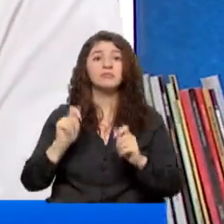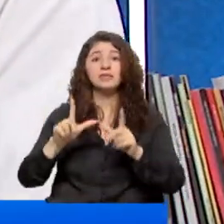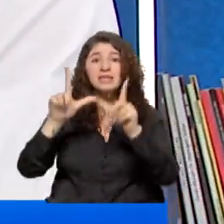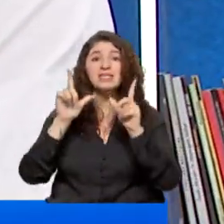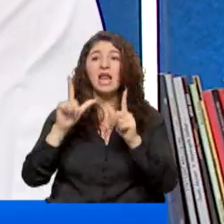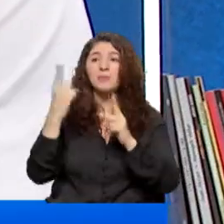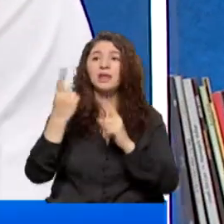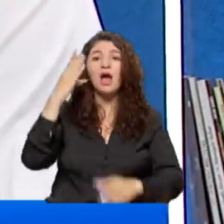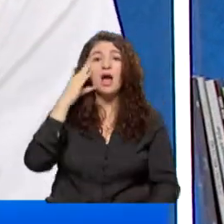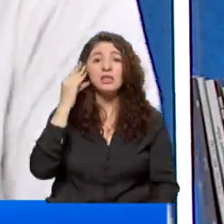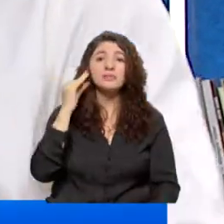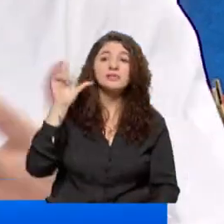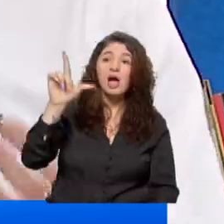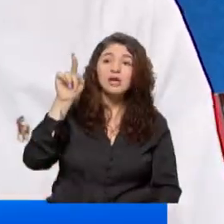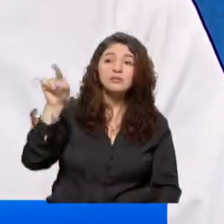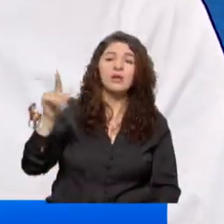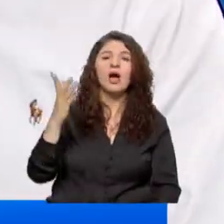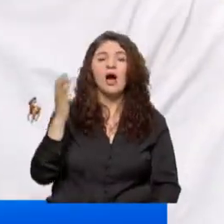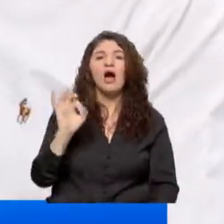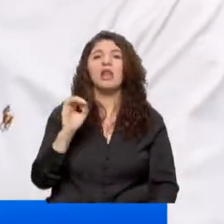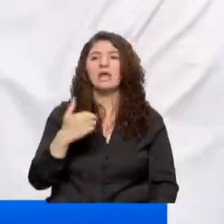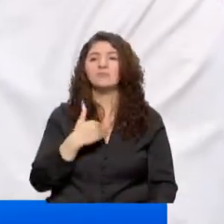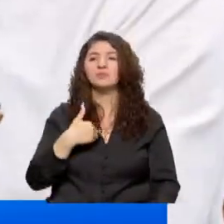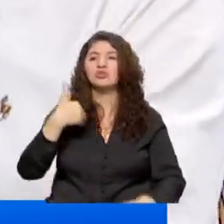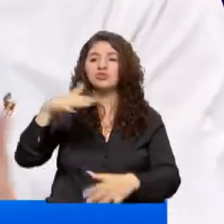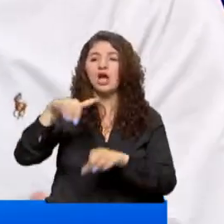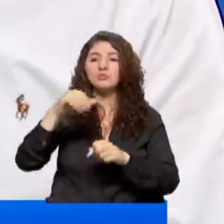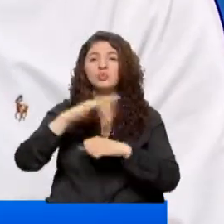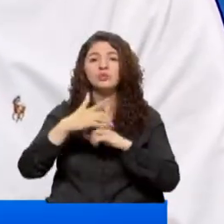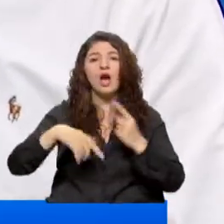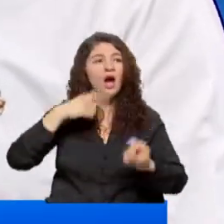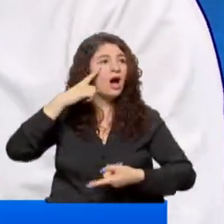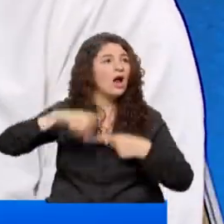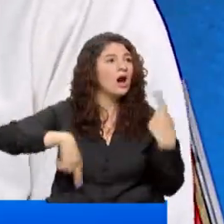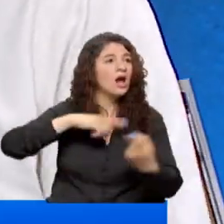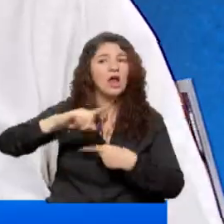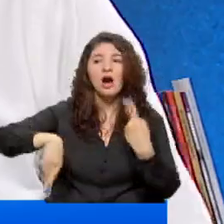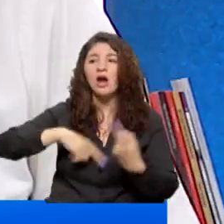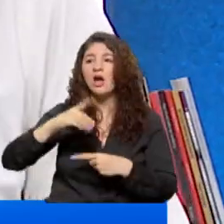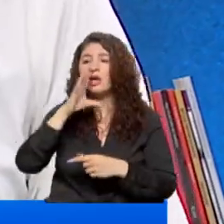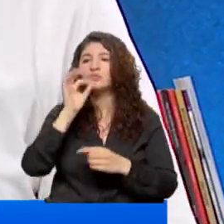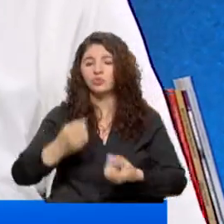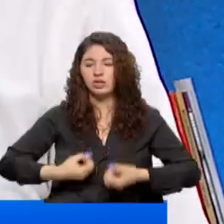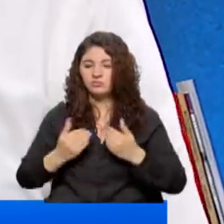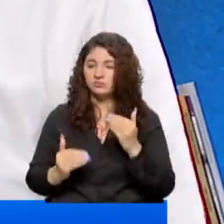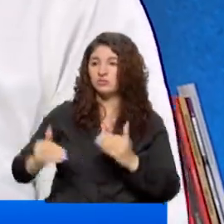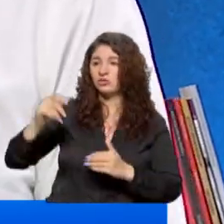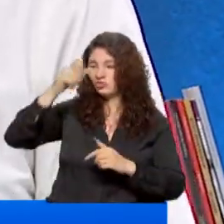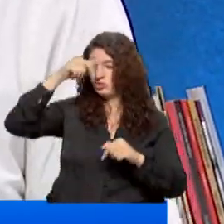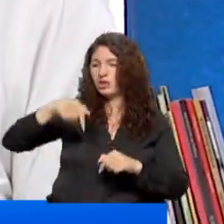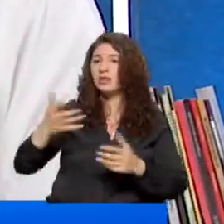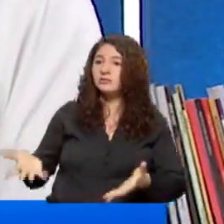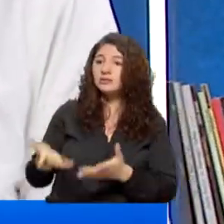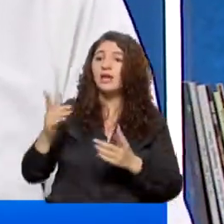yapılması gerektiğini birilerinin anlaması lazımdı Hala biz ithalat için ülke arayışı içerisindeyiz kimse Türkiye'deki üretim arttırmanın